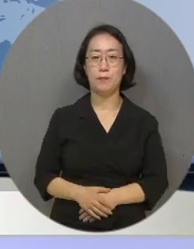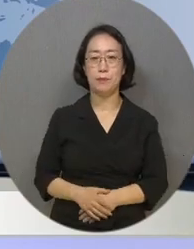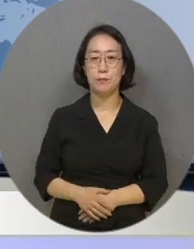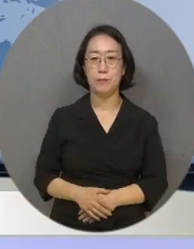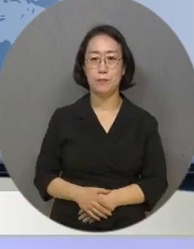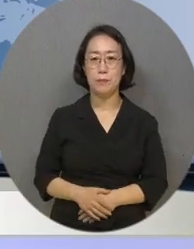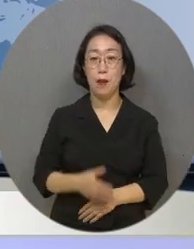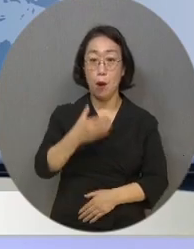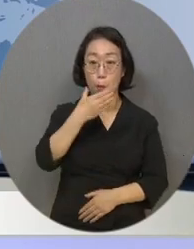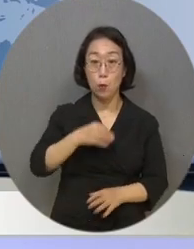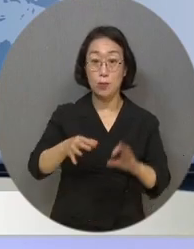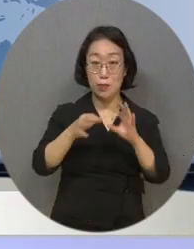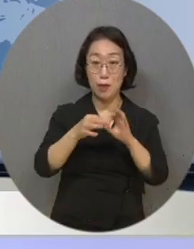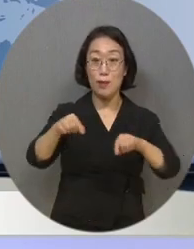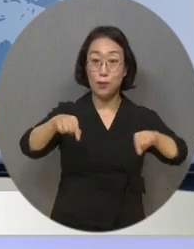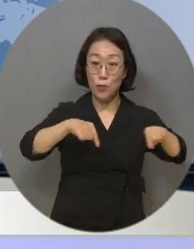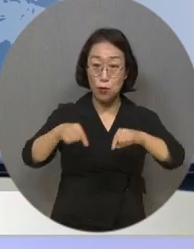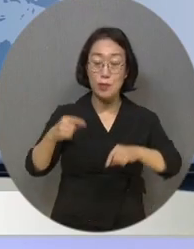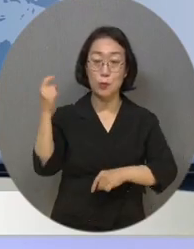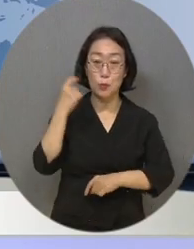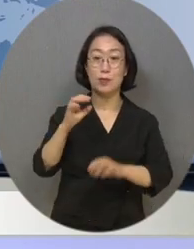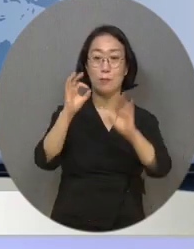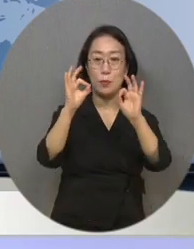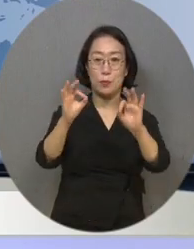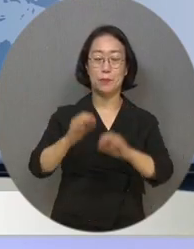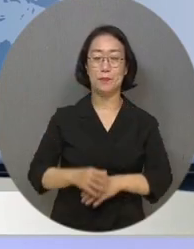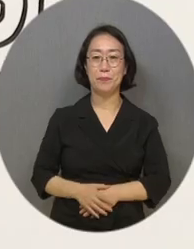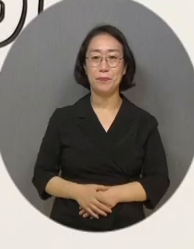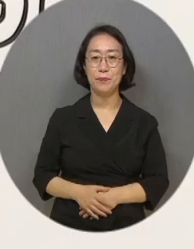이어서 북측의 정책 소식 만나보겠습니다